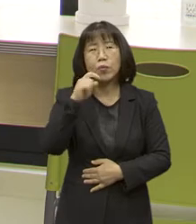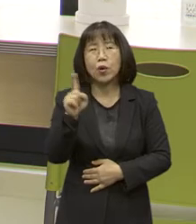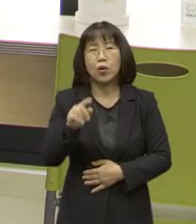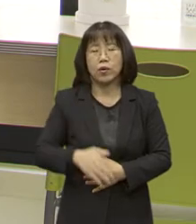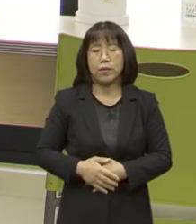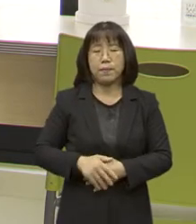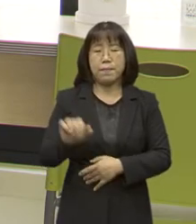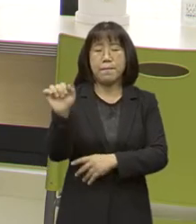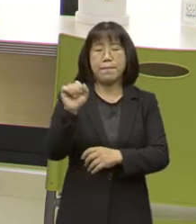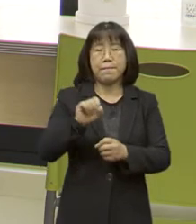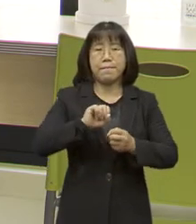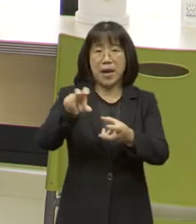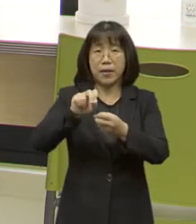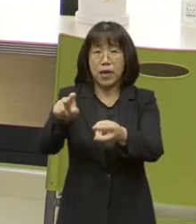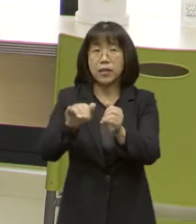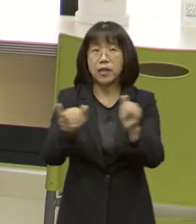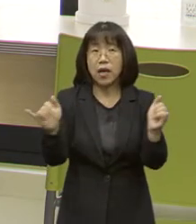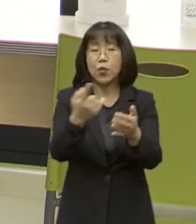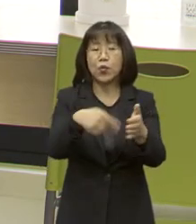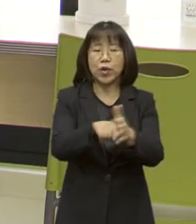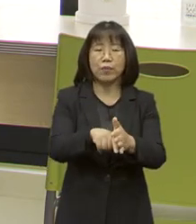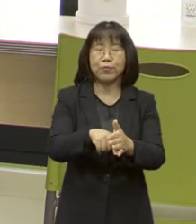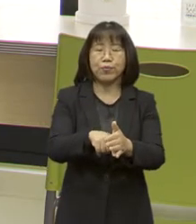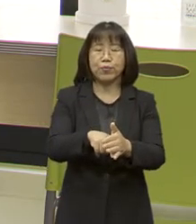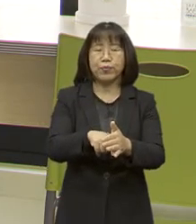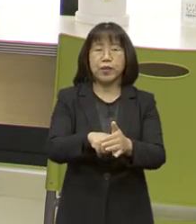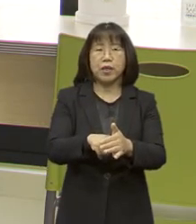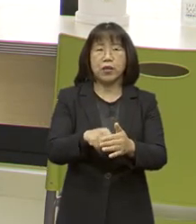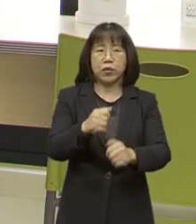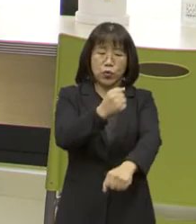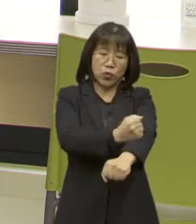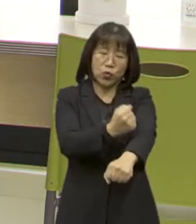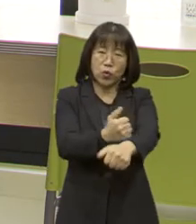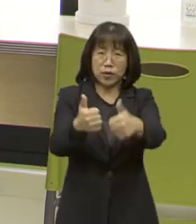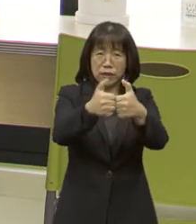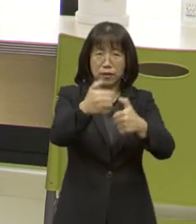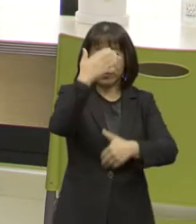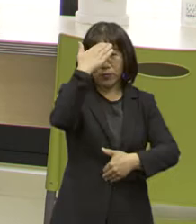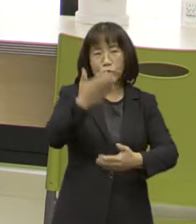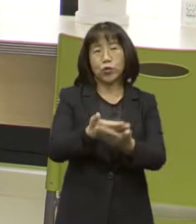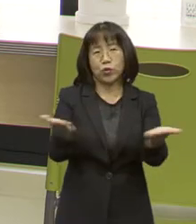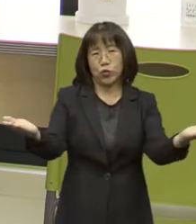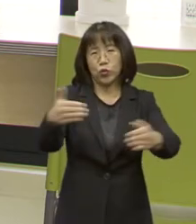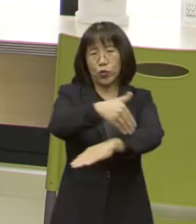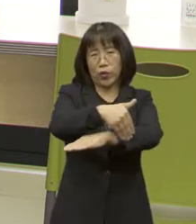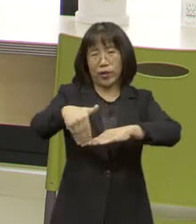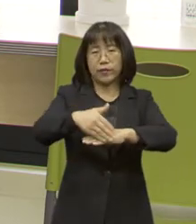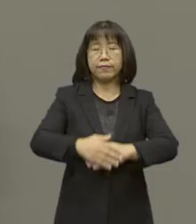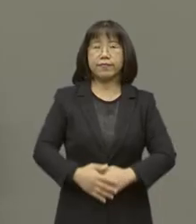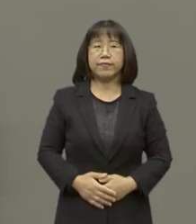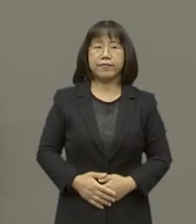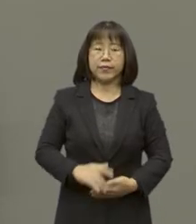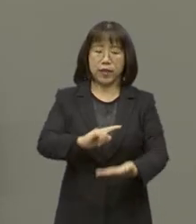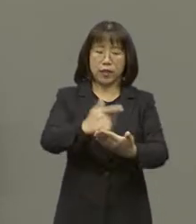받기 어려운 이동 노동자들을 위한 무료 노동 상당 도 진행할 예정입니다